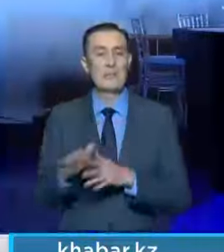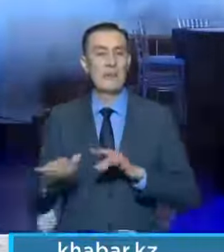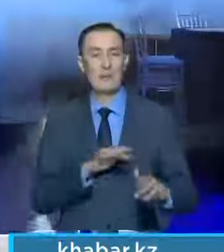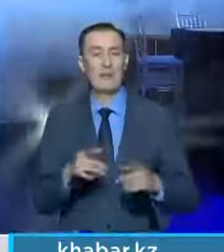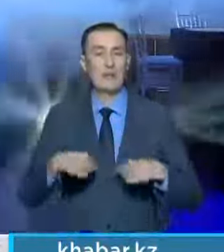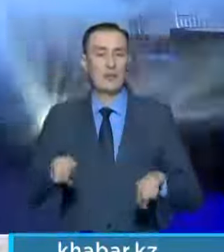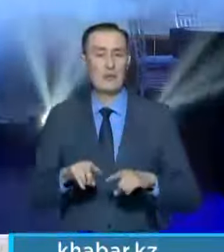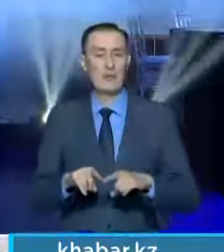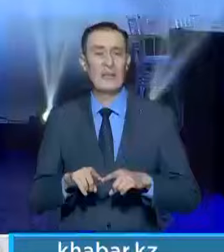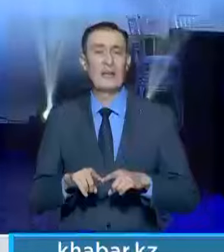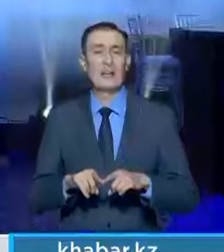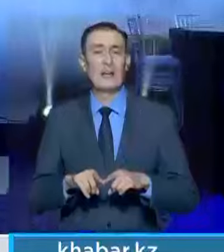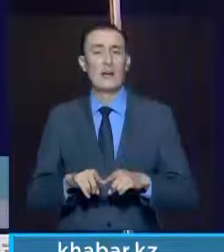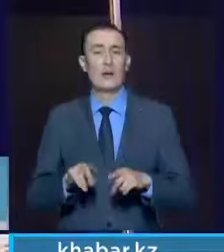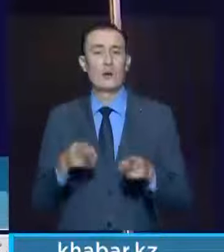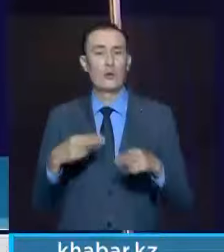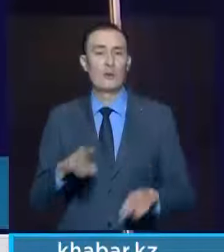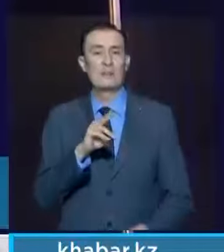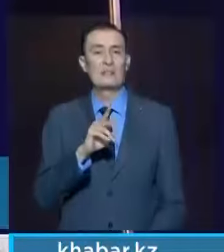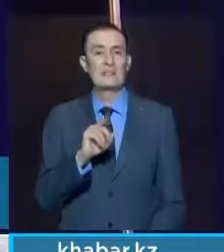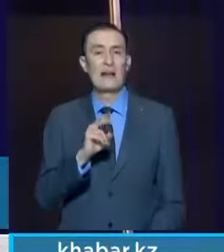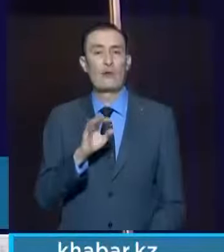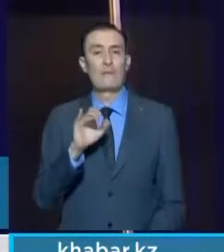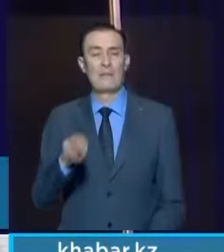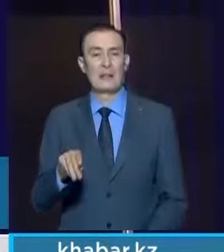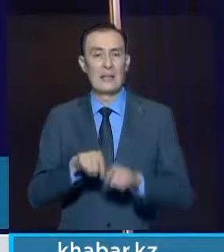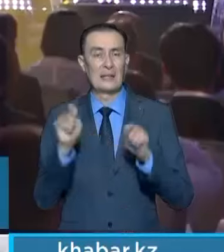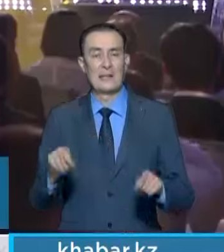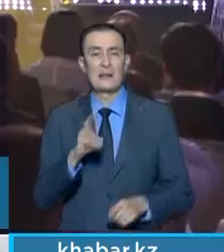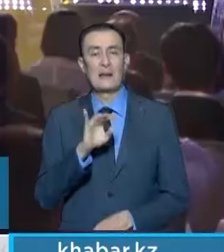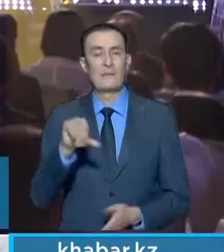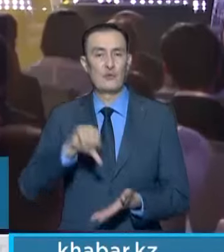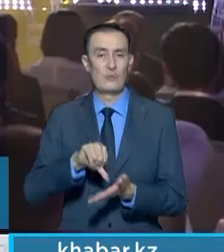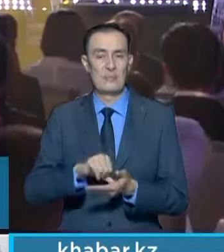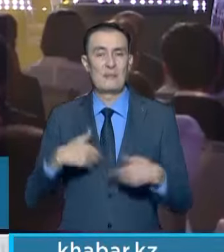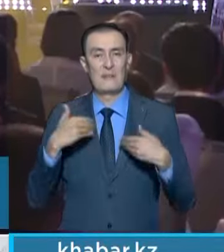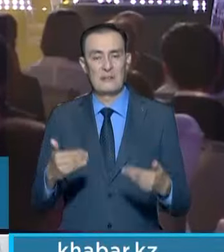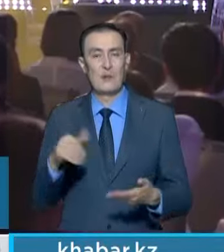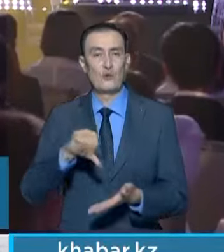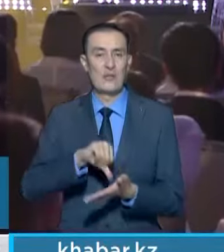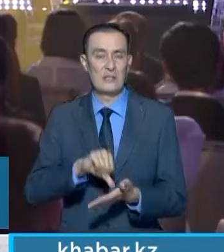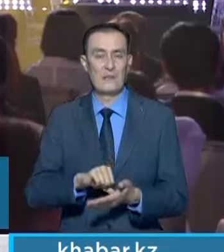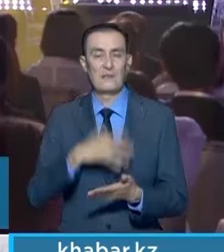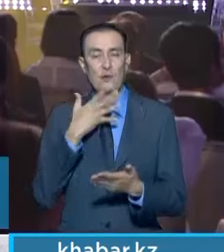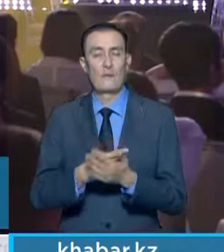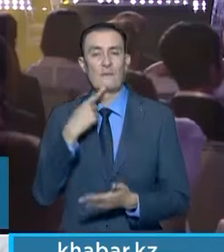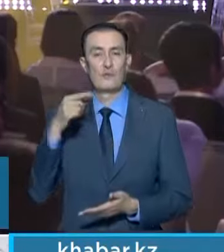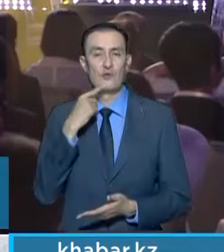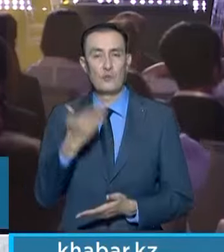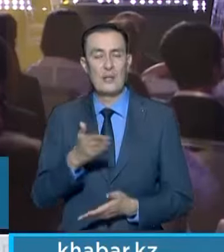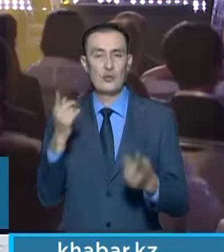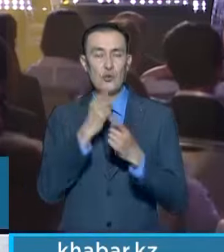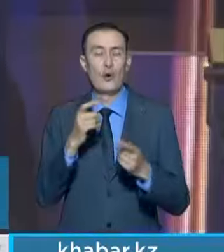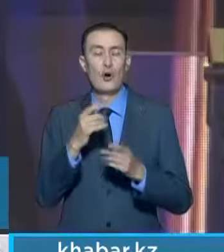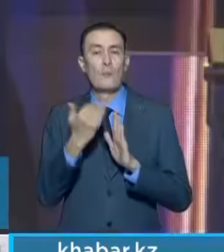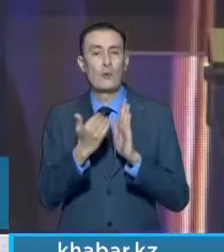мероприятие, организованное интеллектуальным клубом «Заковат». На открытии Ерлан Карин выступил с приветствием для участников. В своем выступлении отметил он, что